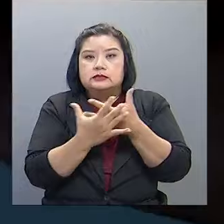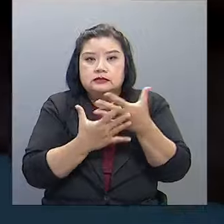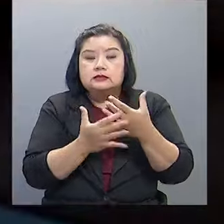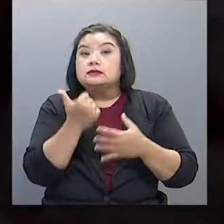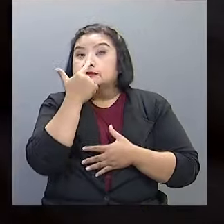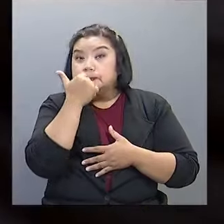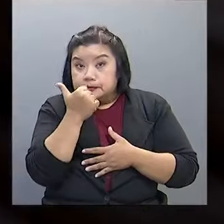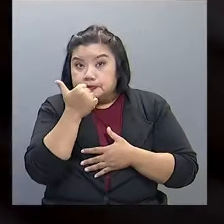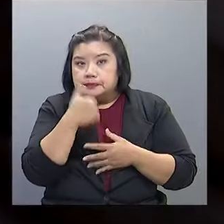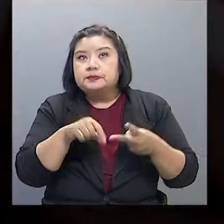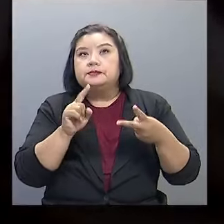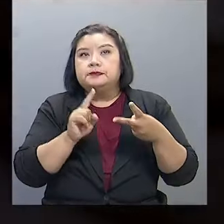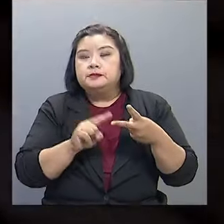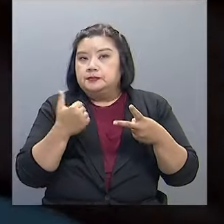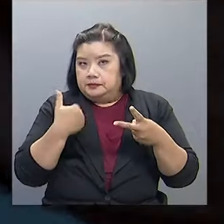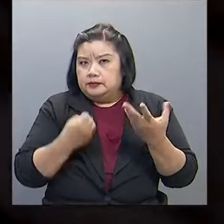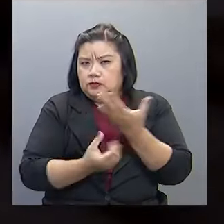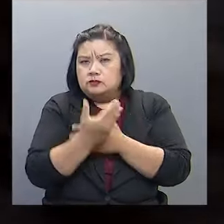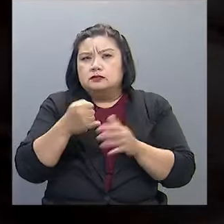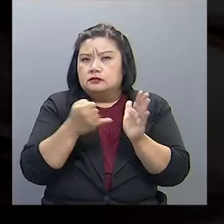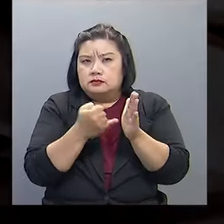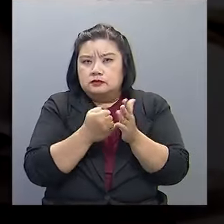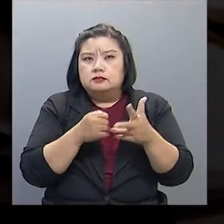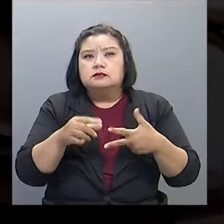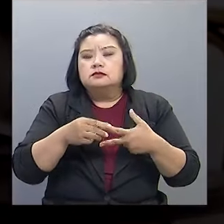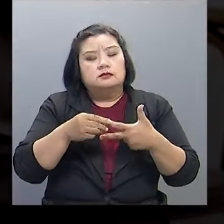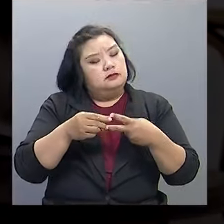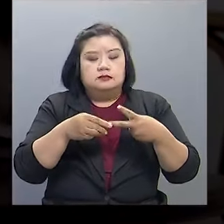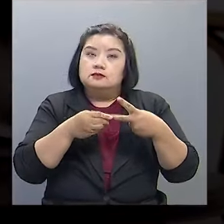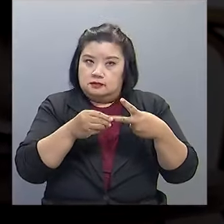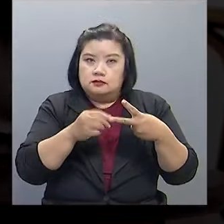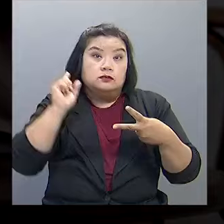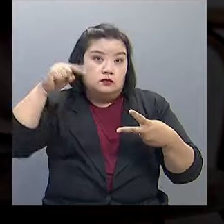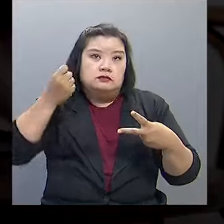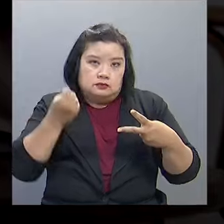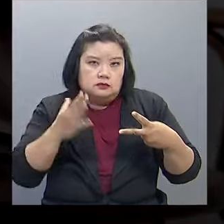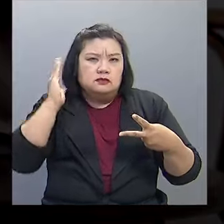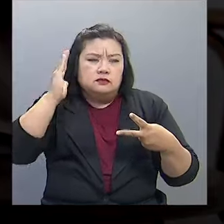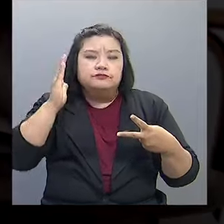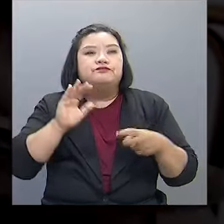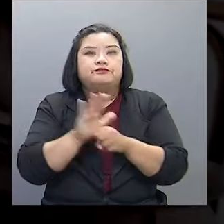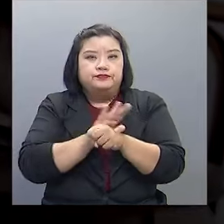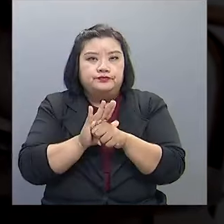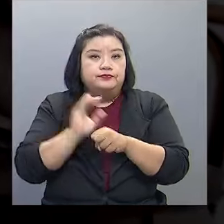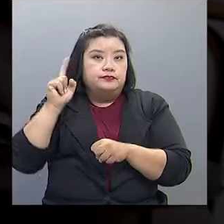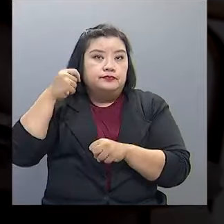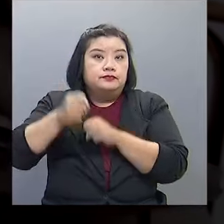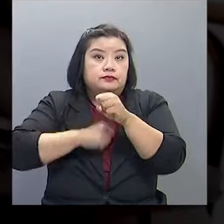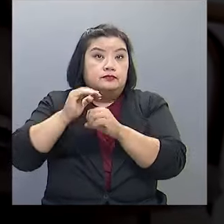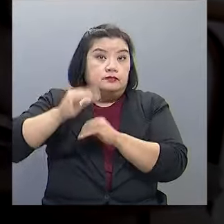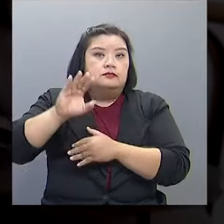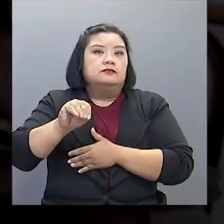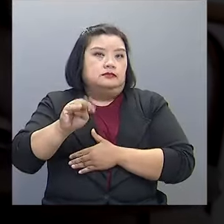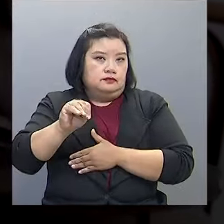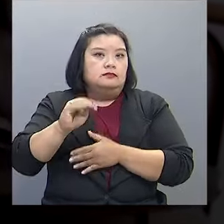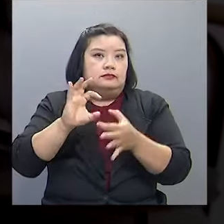จะมีความเสี่ยงที่จะเป็นนิ้วถุงน้ำดีมากกว่านะครับอย่างเช่นจริงๆผู้หญิงจะเป็นมากกว่าผู้ชายนะครับอายุมากกว่า40ขึ้นไปจะมีความ